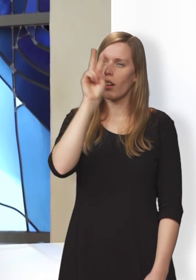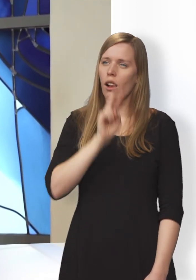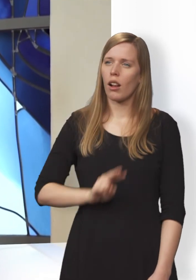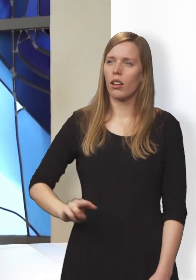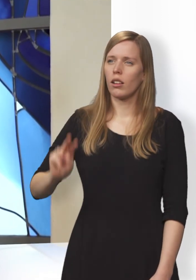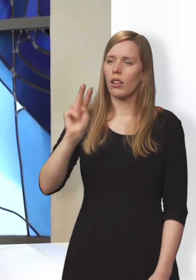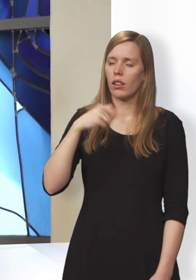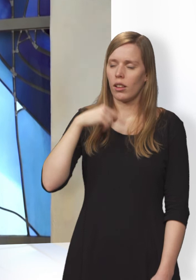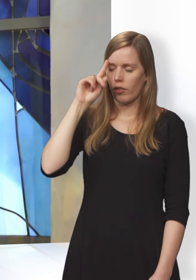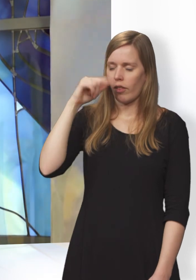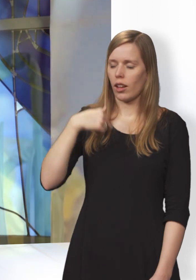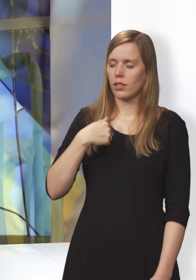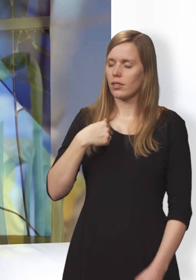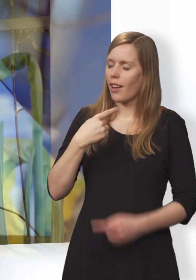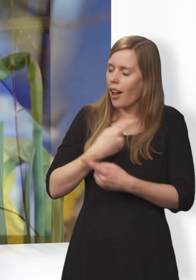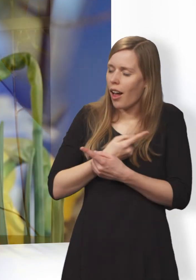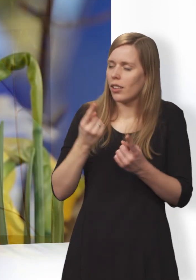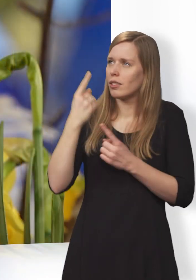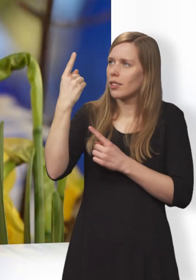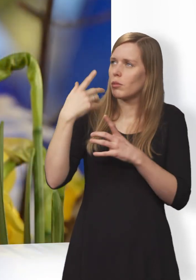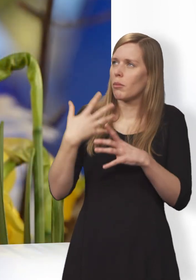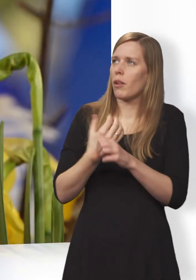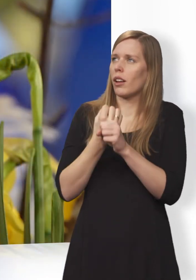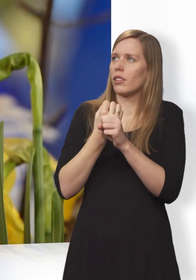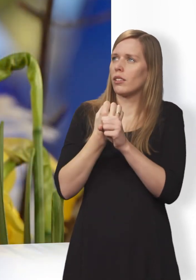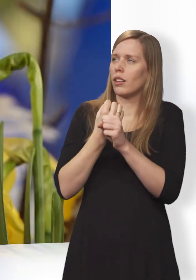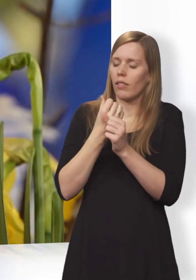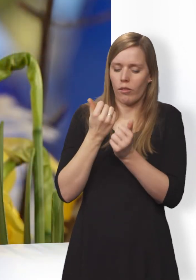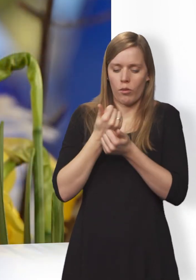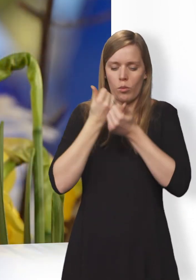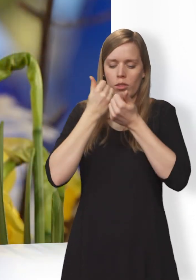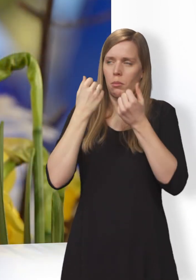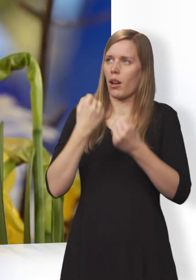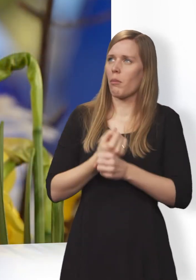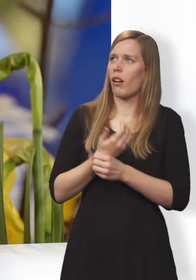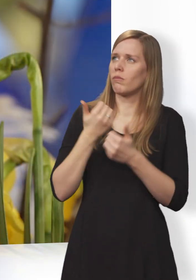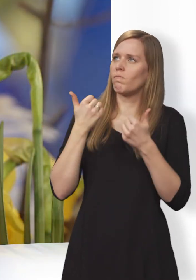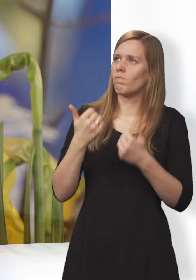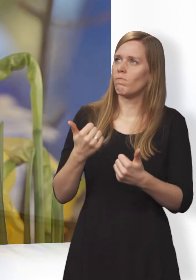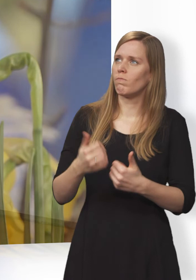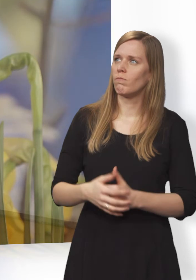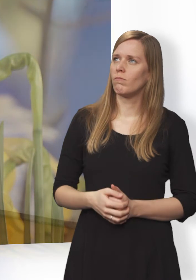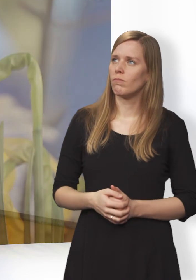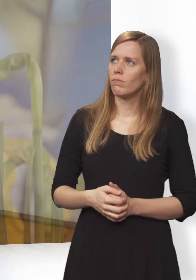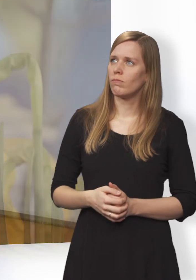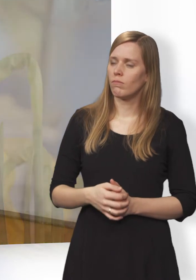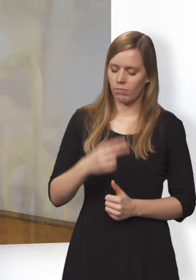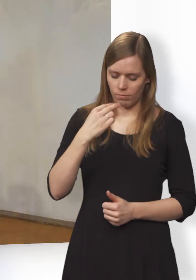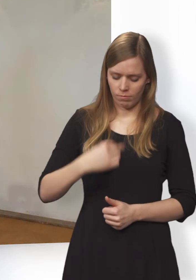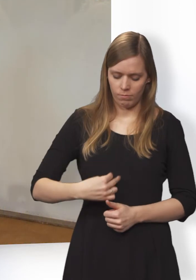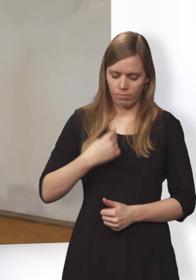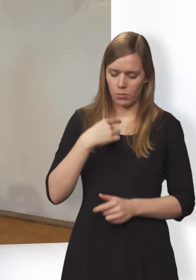dass alles was du gemacht wunderbar gemacht es ist gut dass zu